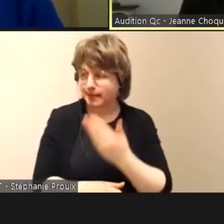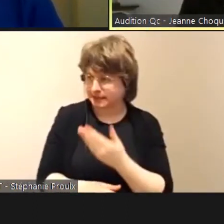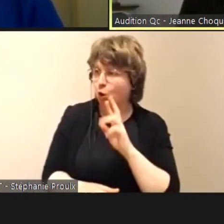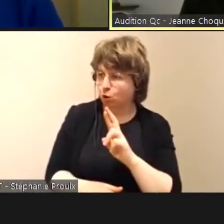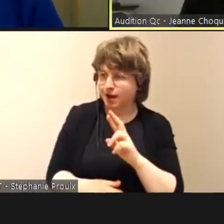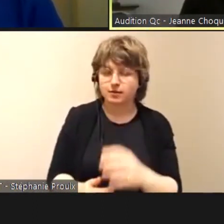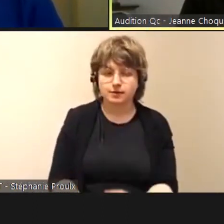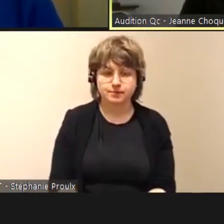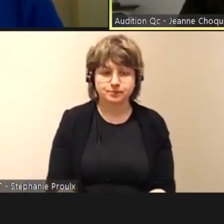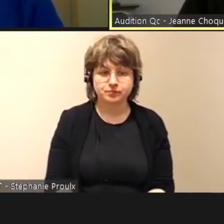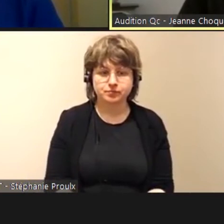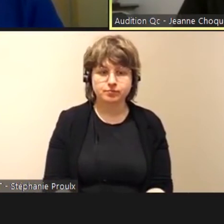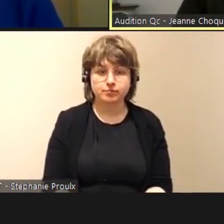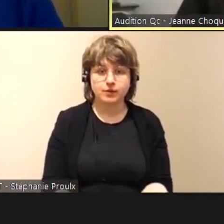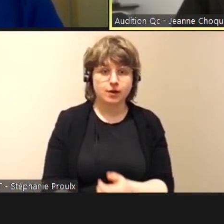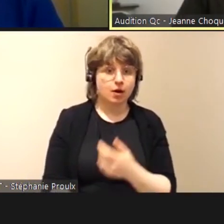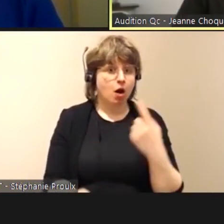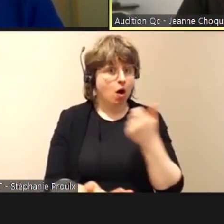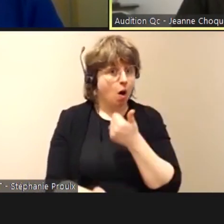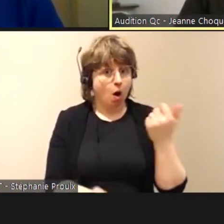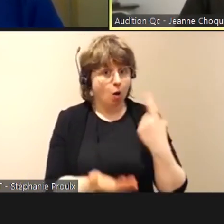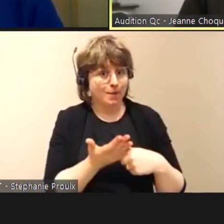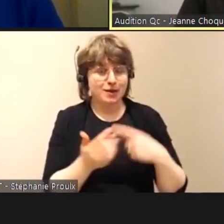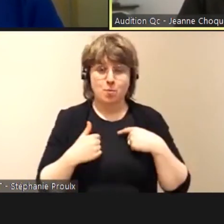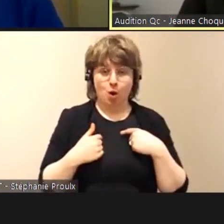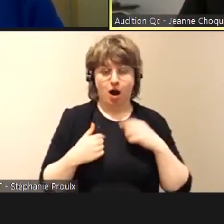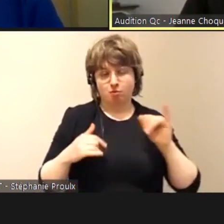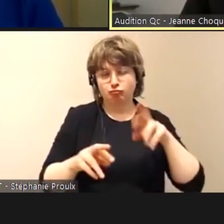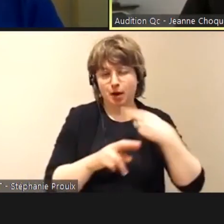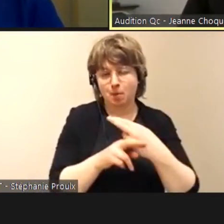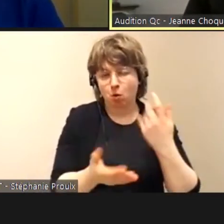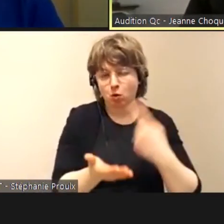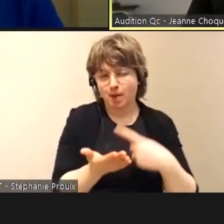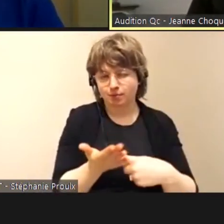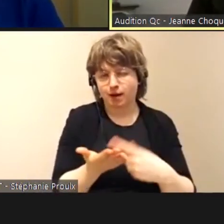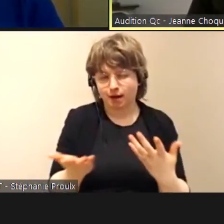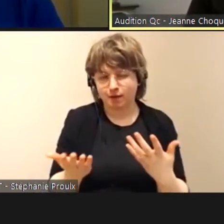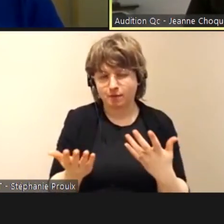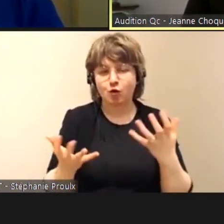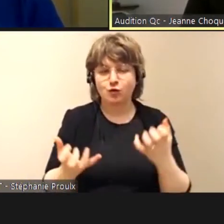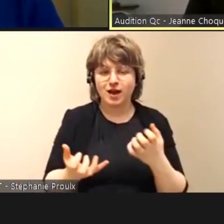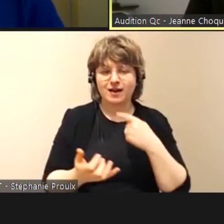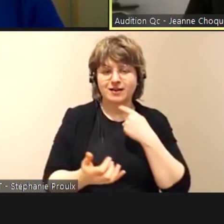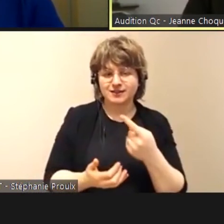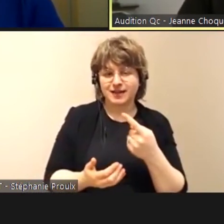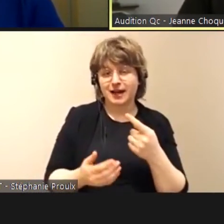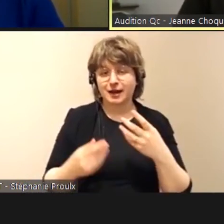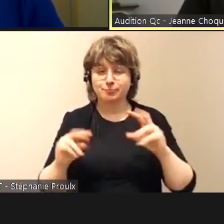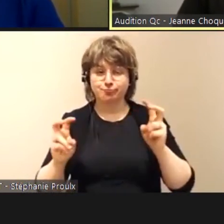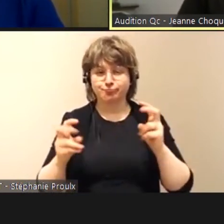La prochaine, ce n'est pas une question, en fait, c'est un commentaire et c'est moi qui vais répondre. Ça va me donner l'occasion de faire un petit boniment de